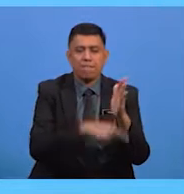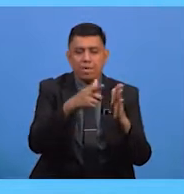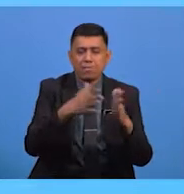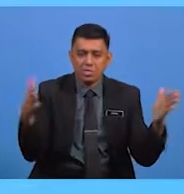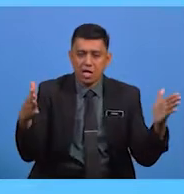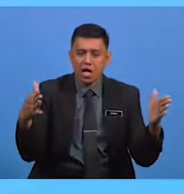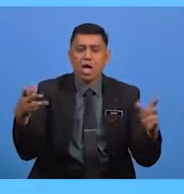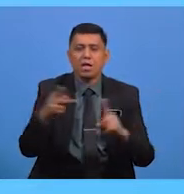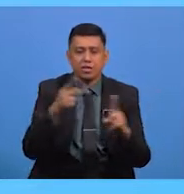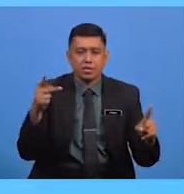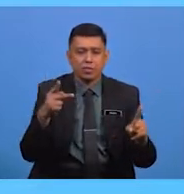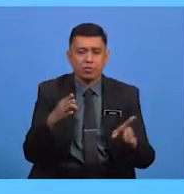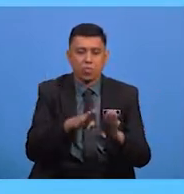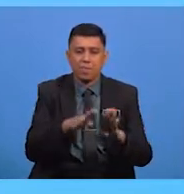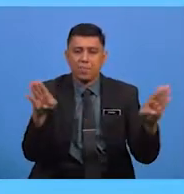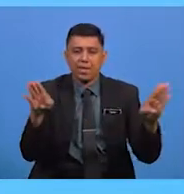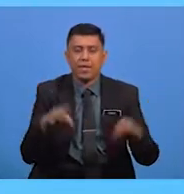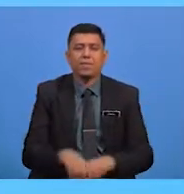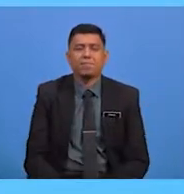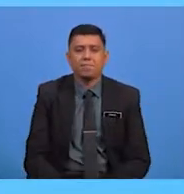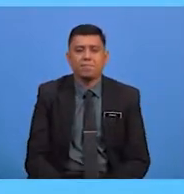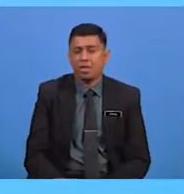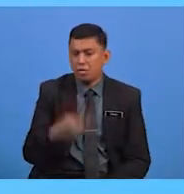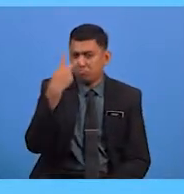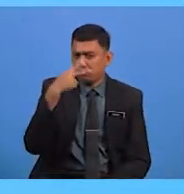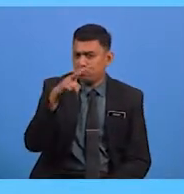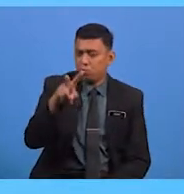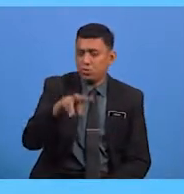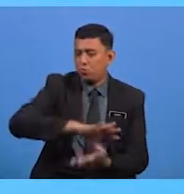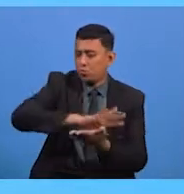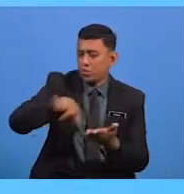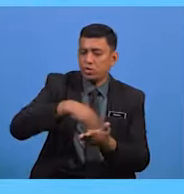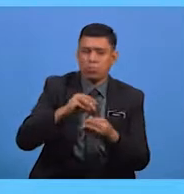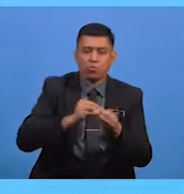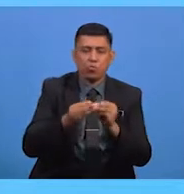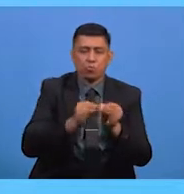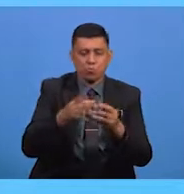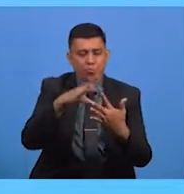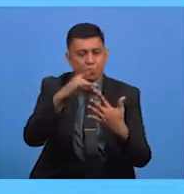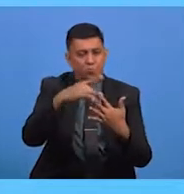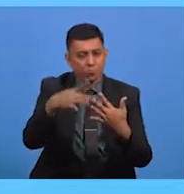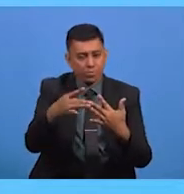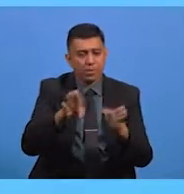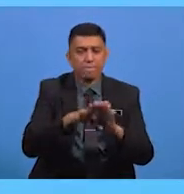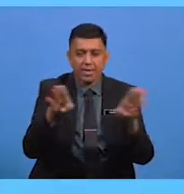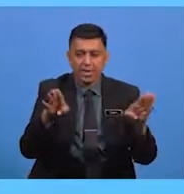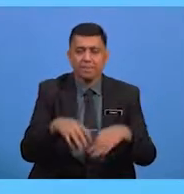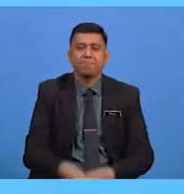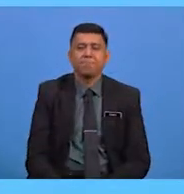untuk membuat perbandingan. Perhatikan, semua nombor-nombor yang dipilih untuk